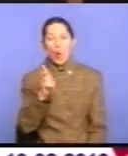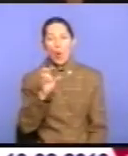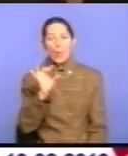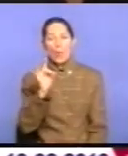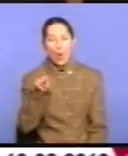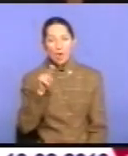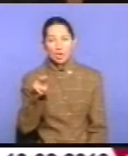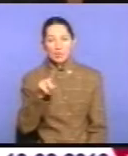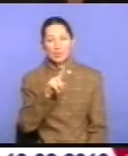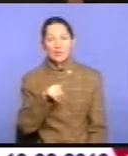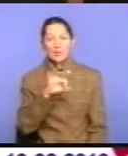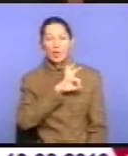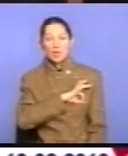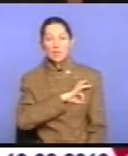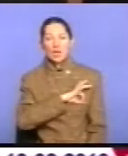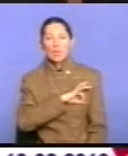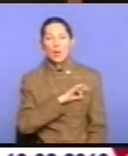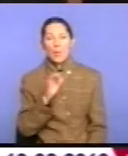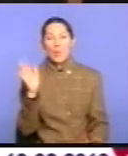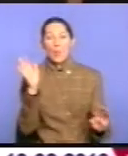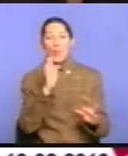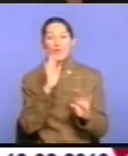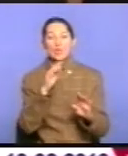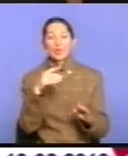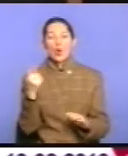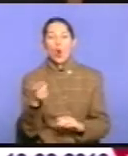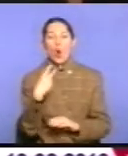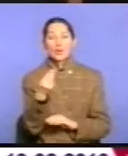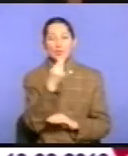використанням повітряного змія. Тобто